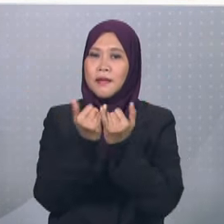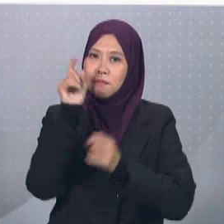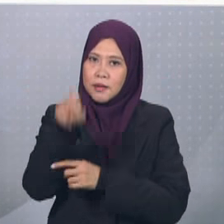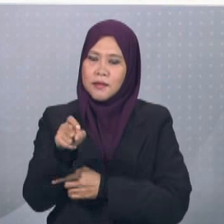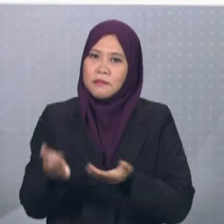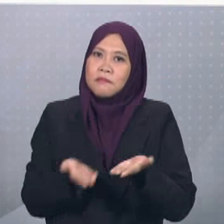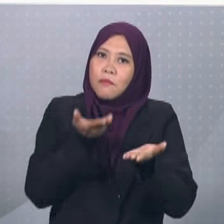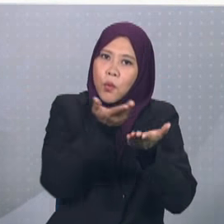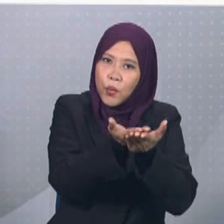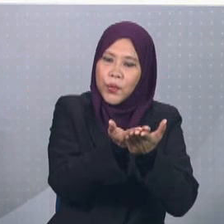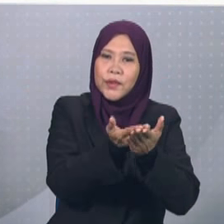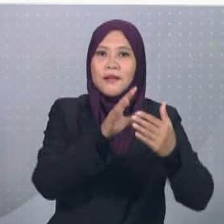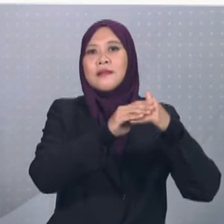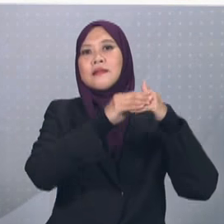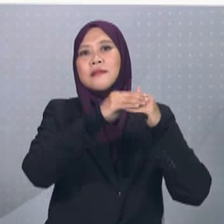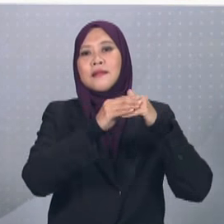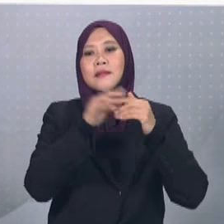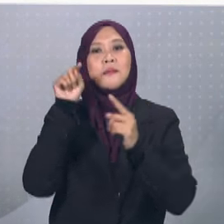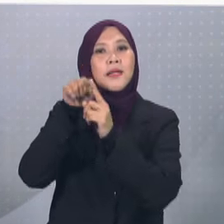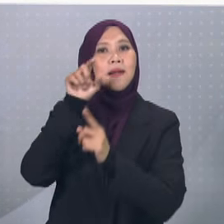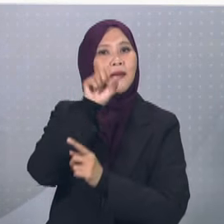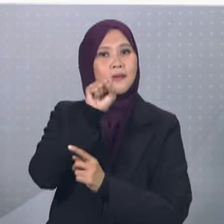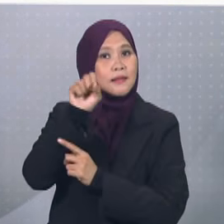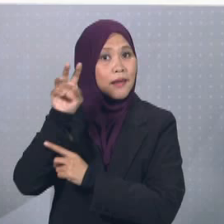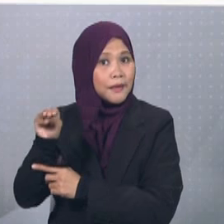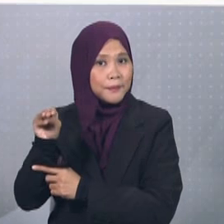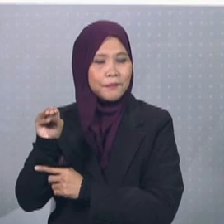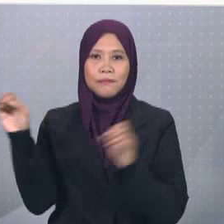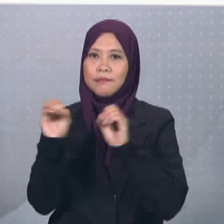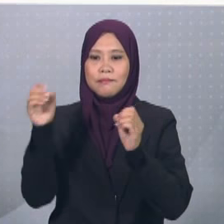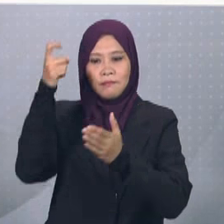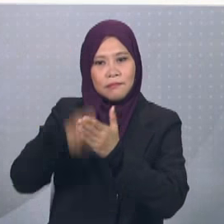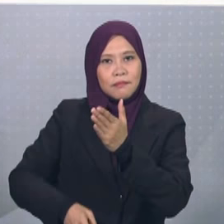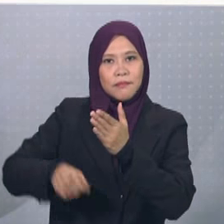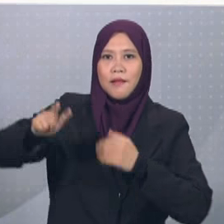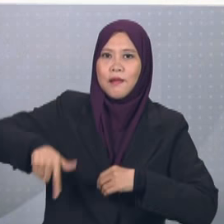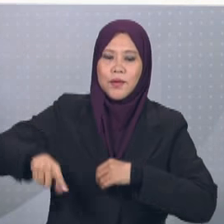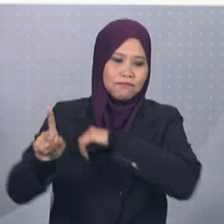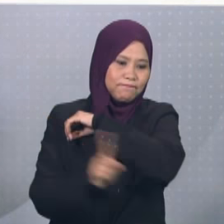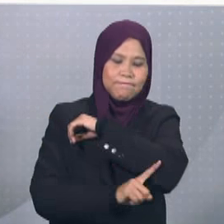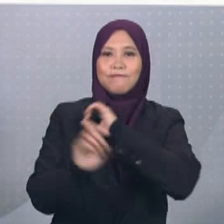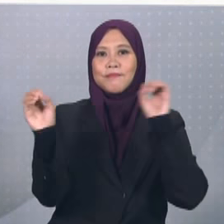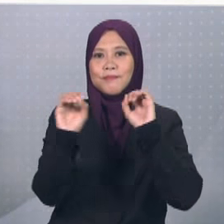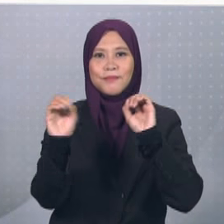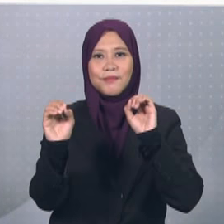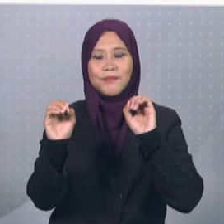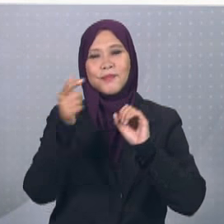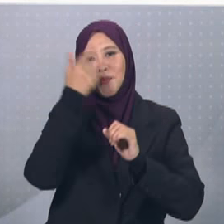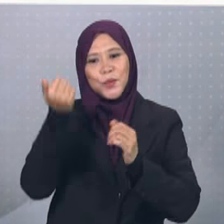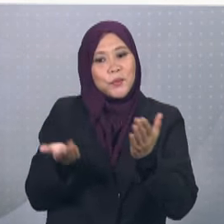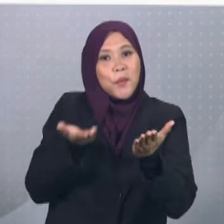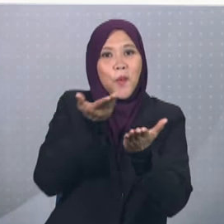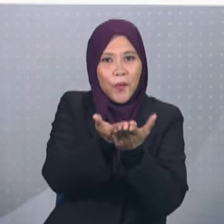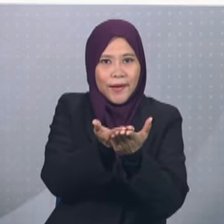memohon kelonggaran ini daripada SSM dan tiada fee penghantaran lewat akan dikenakan atas